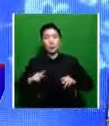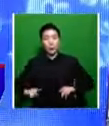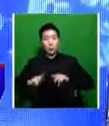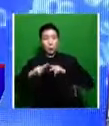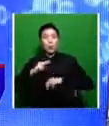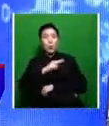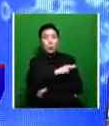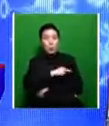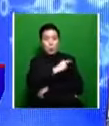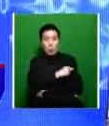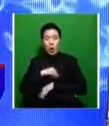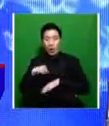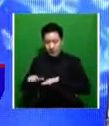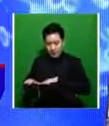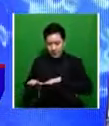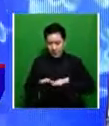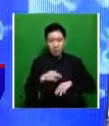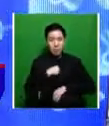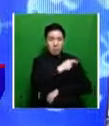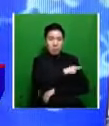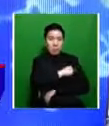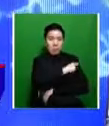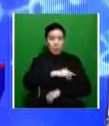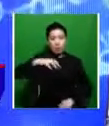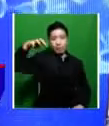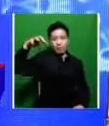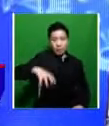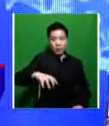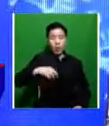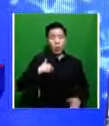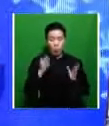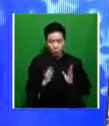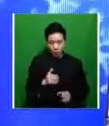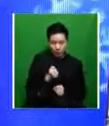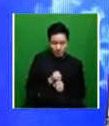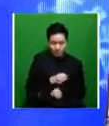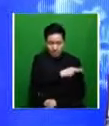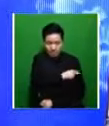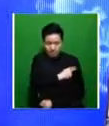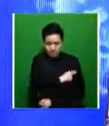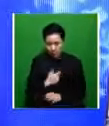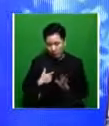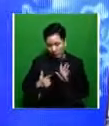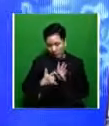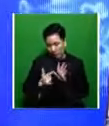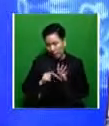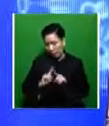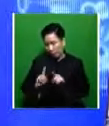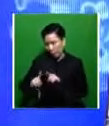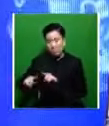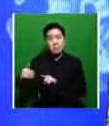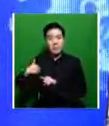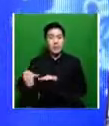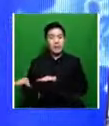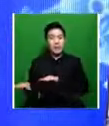ได้เตรียมความพร้อมในแง่ของโรงพยาบาลหมอเวชภัณฑ์ต่างๆนะครับ yeah. ผมแล้วก็เรื่อง